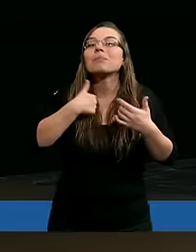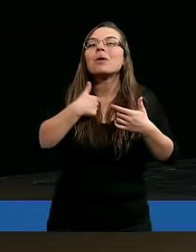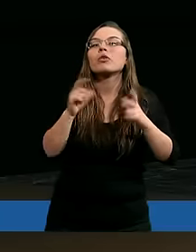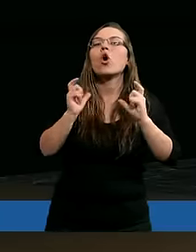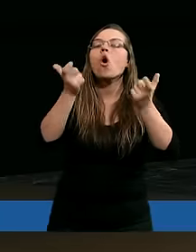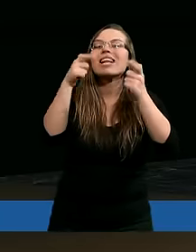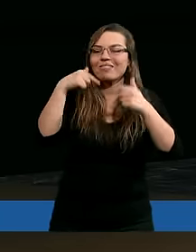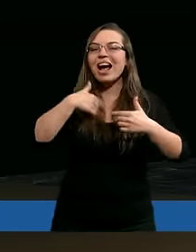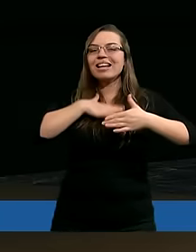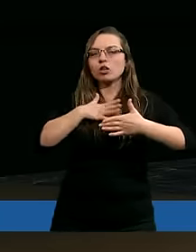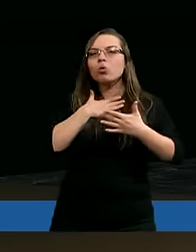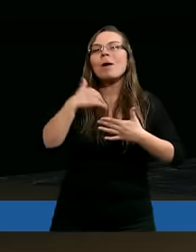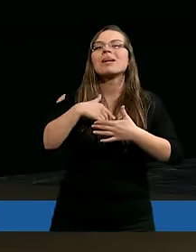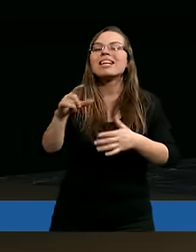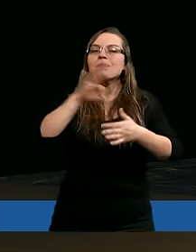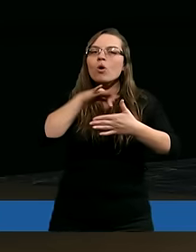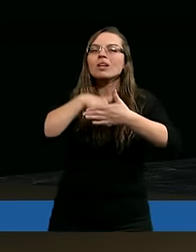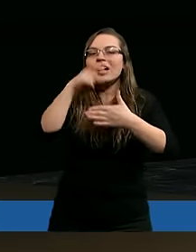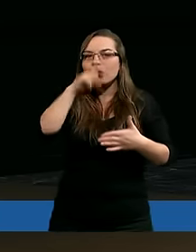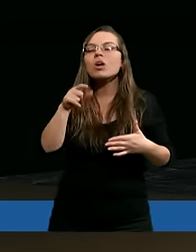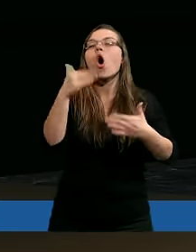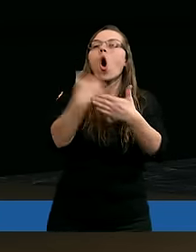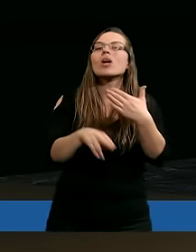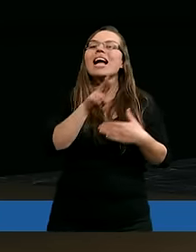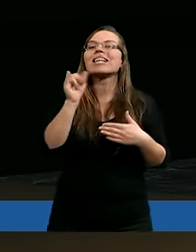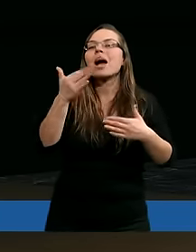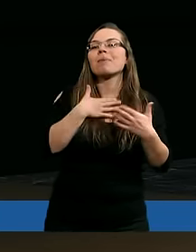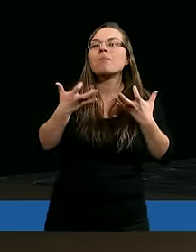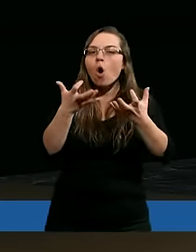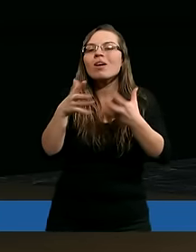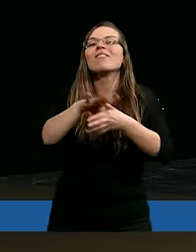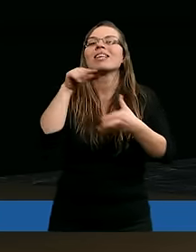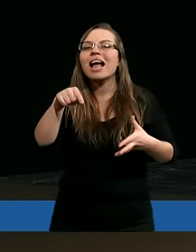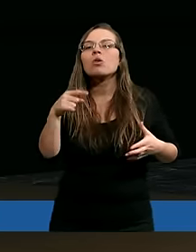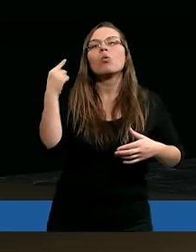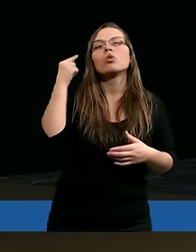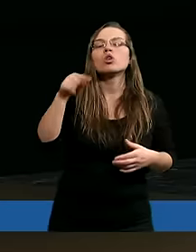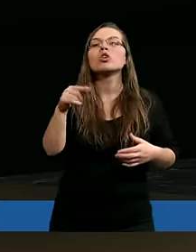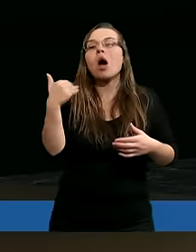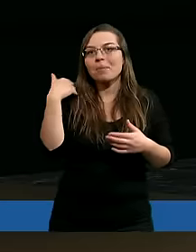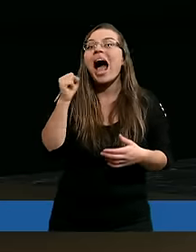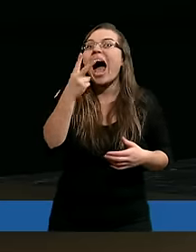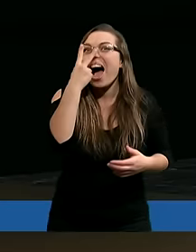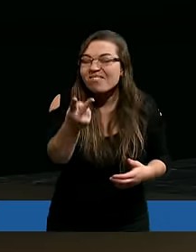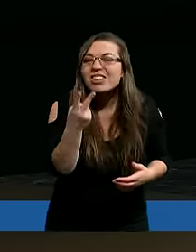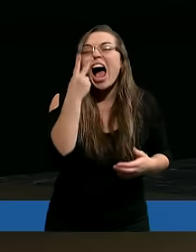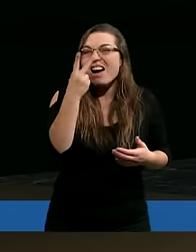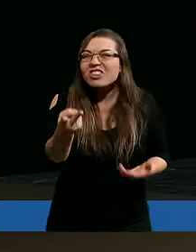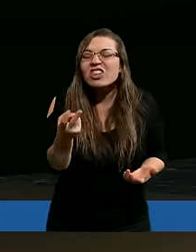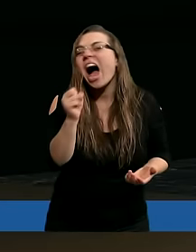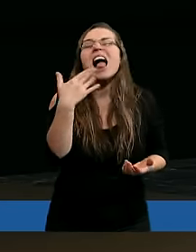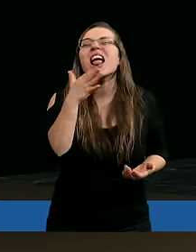konsekwencja takiego zachowania. I ostatnią rzeczą, jaką miałam ochotę wtedy usłyszeć, to było: a widzisz, a nie